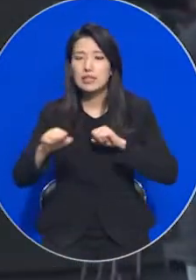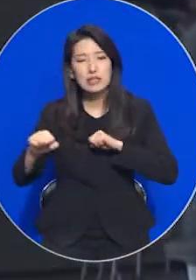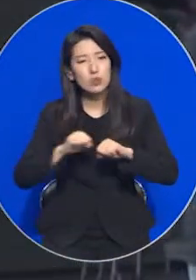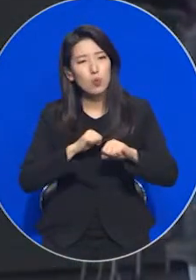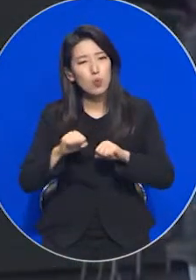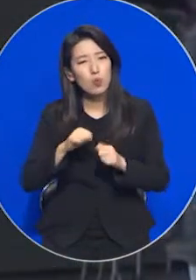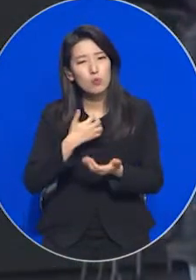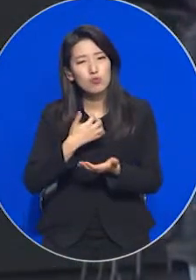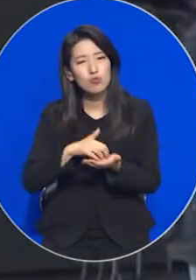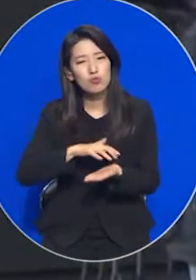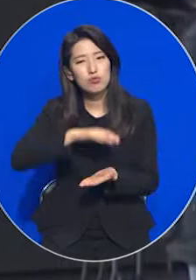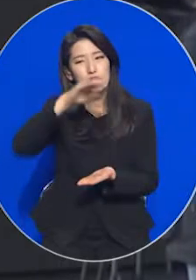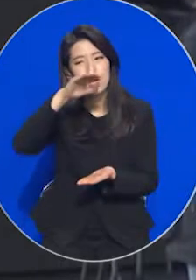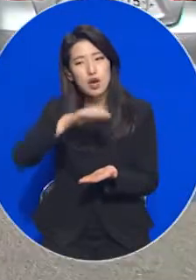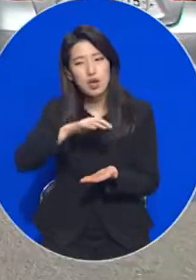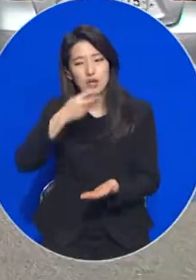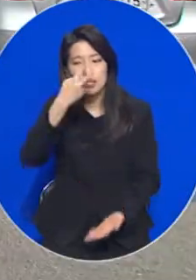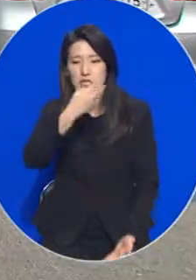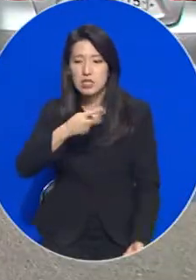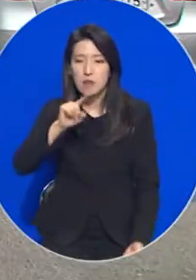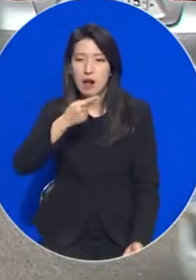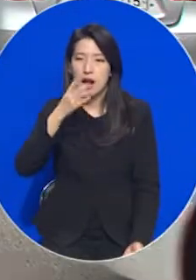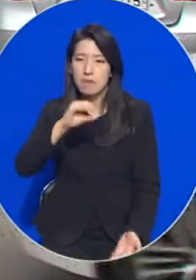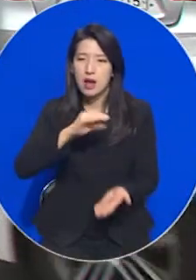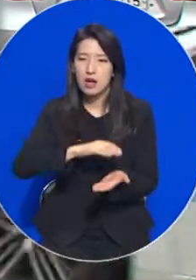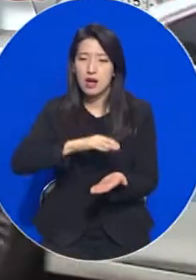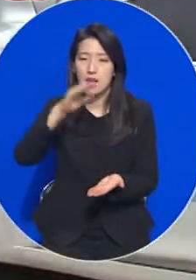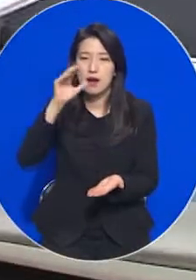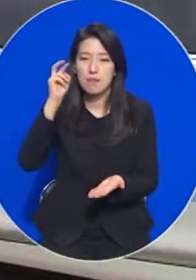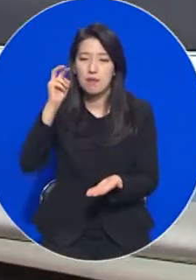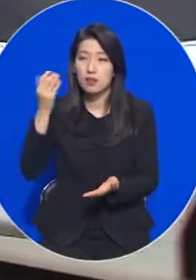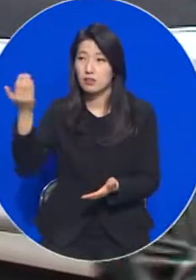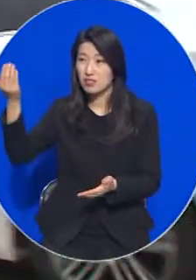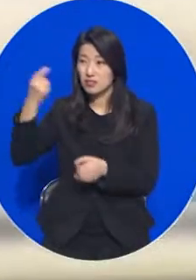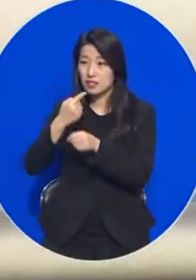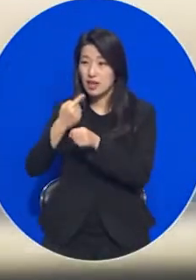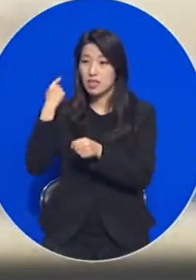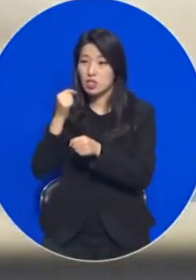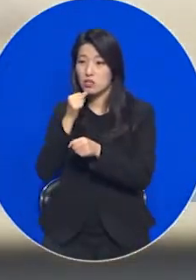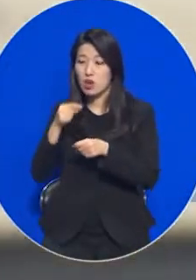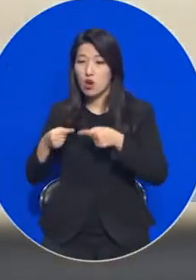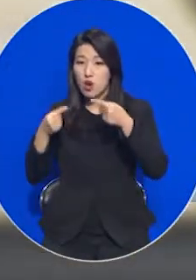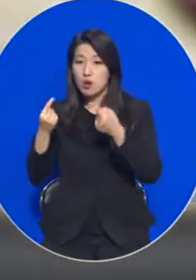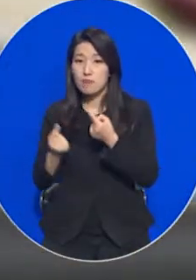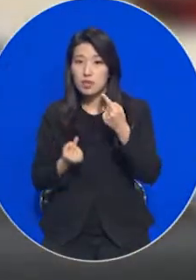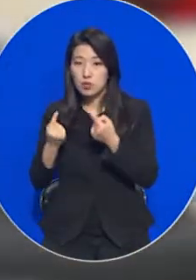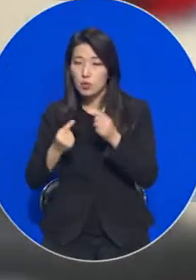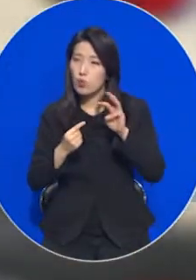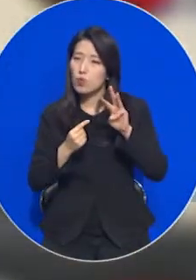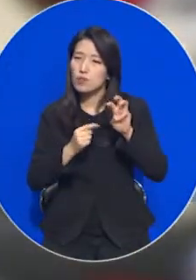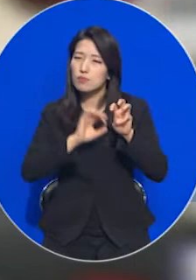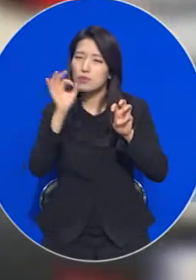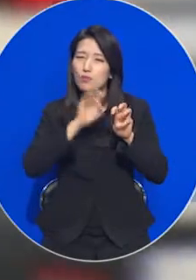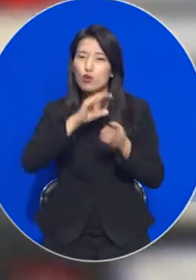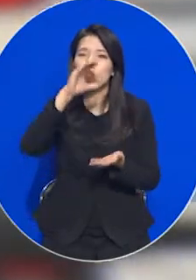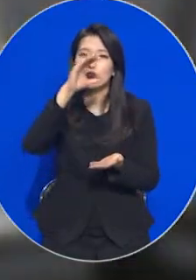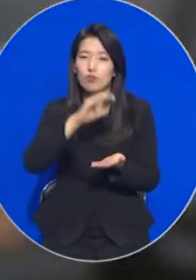명이 이동할 것으로 보입니다. 이는 지난 설과 비교해 약 32.6% 줄어든